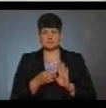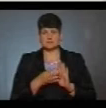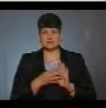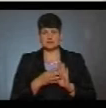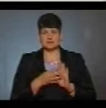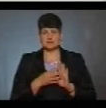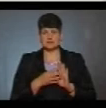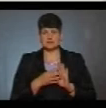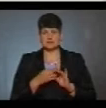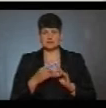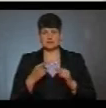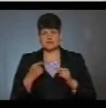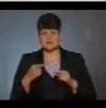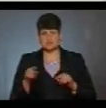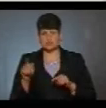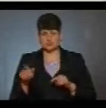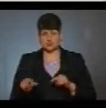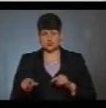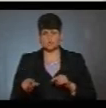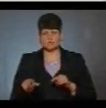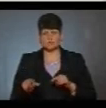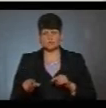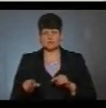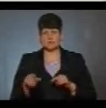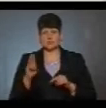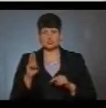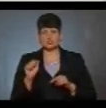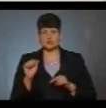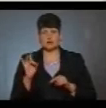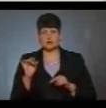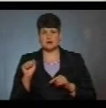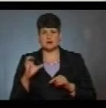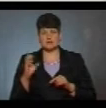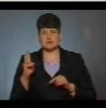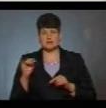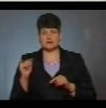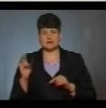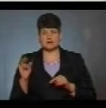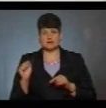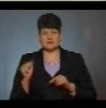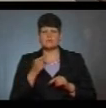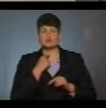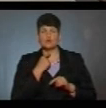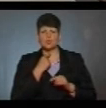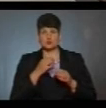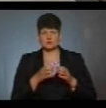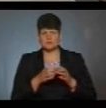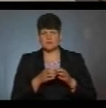8,9% за іншу особу. Наступна Шараськіна Вікторія від «Голос»